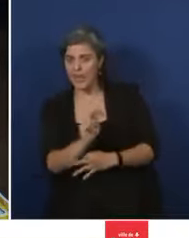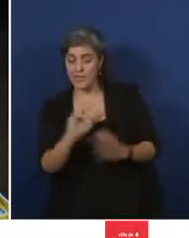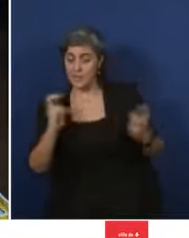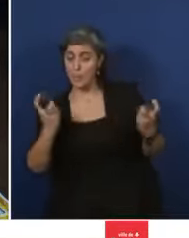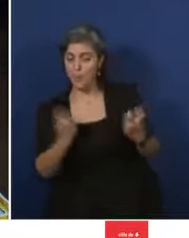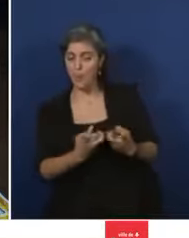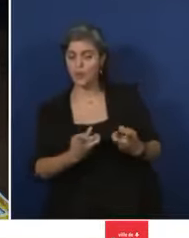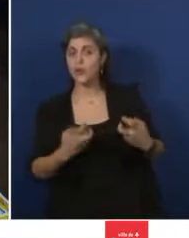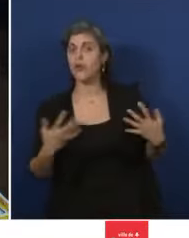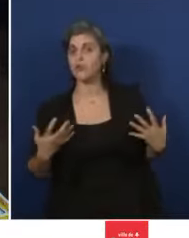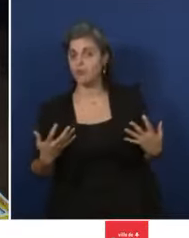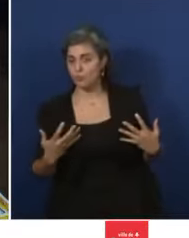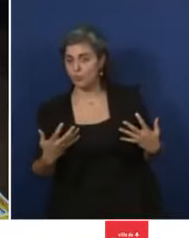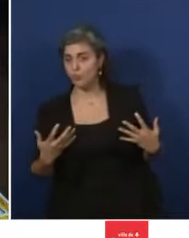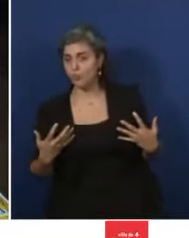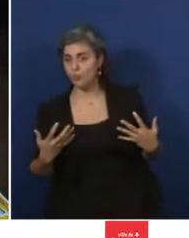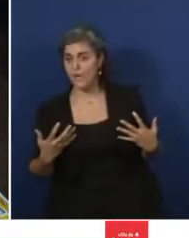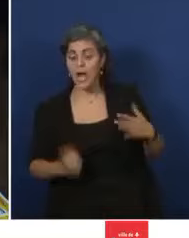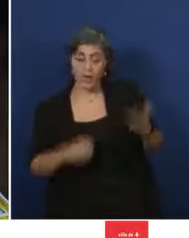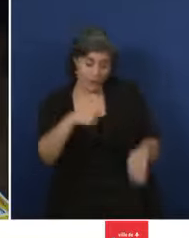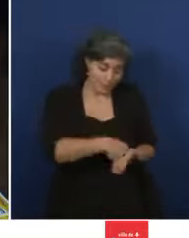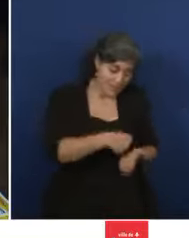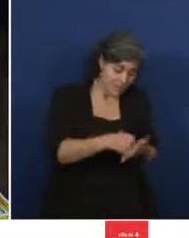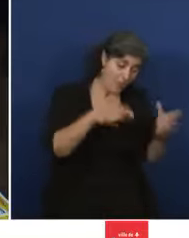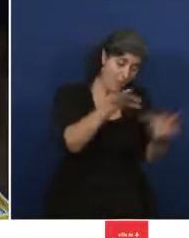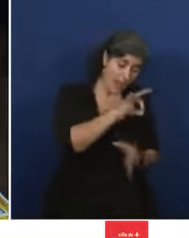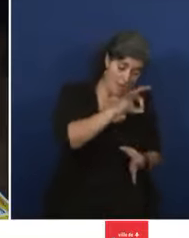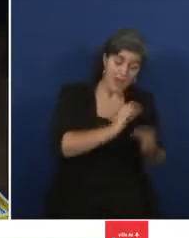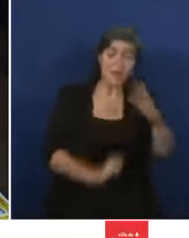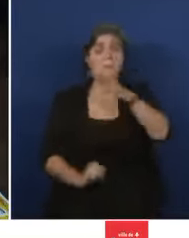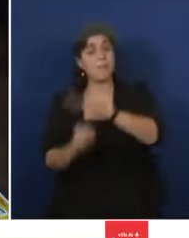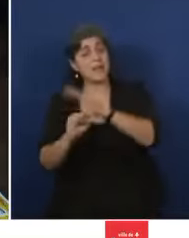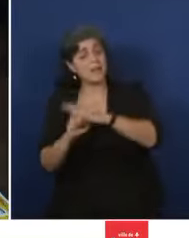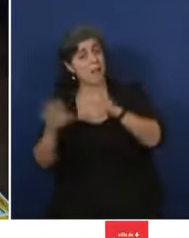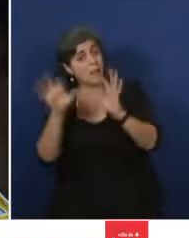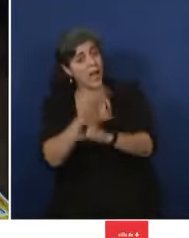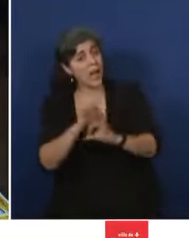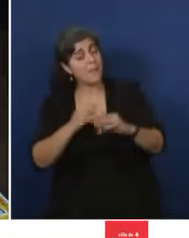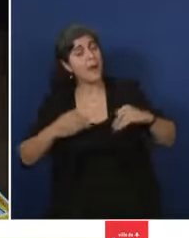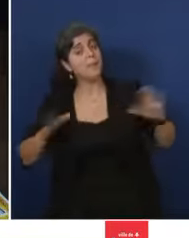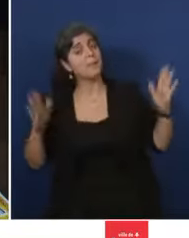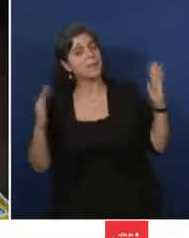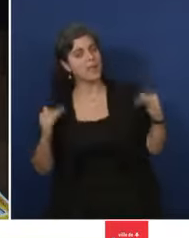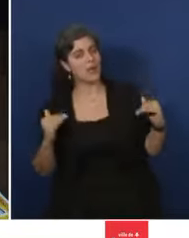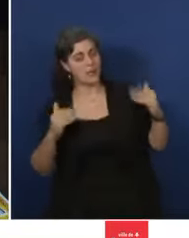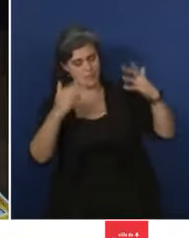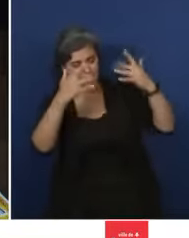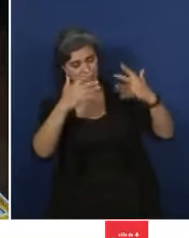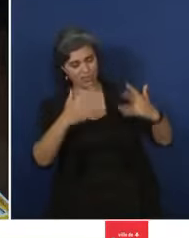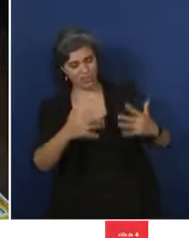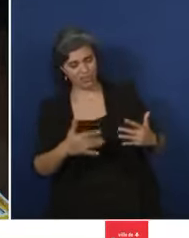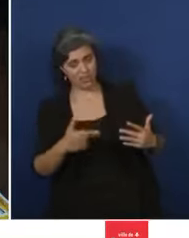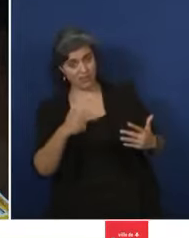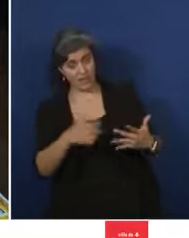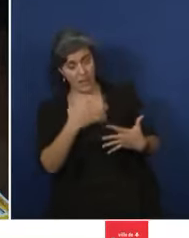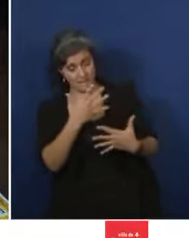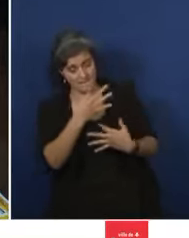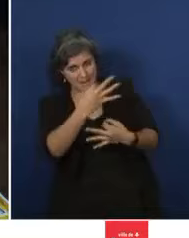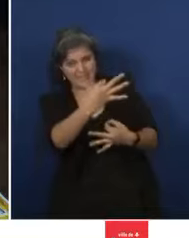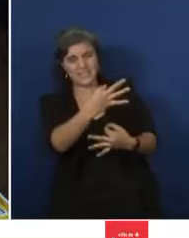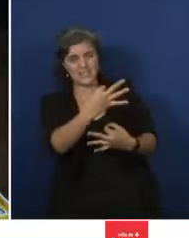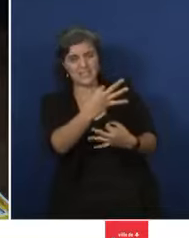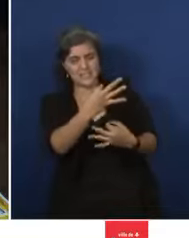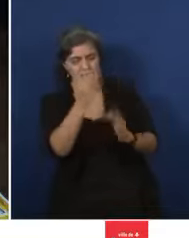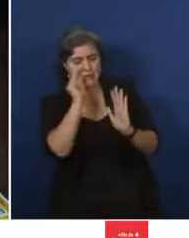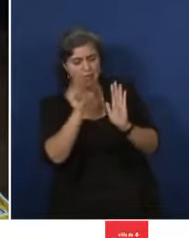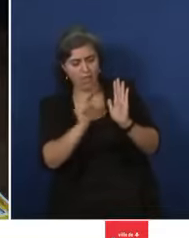certes sans minimum et sans maximum, mais on peut penser que les chiffres très précis qui sont indiqués dans cette